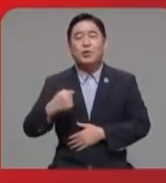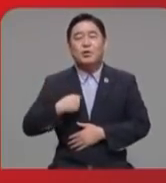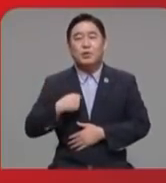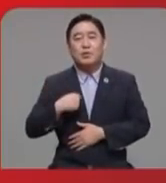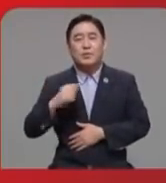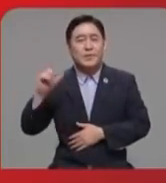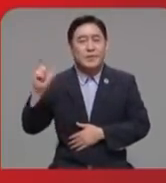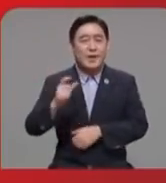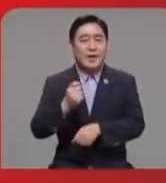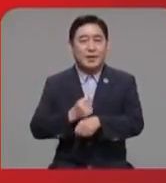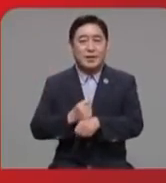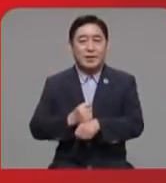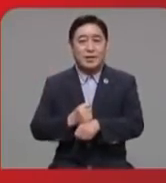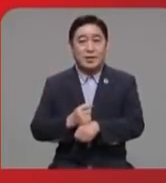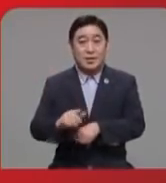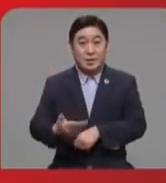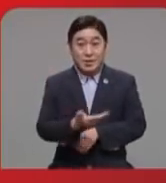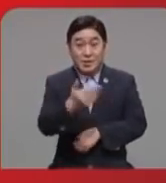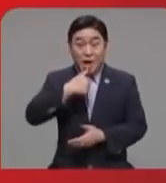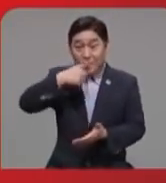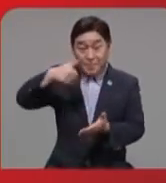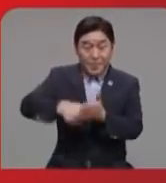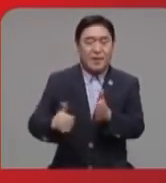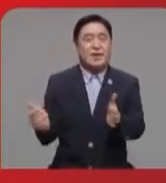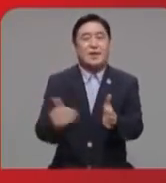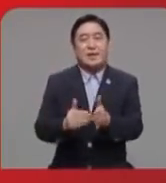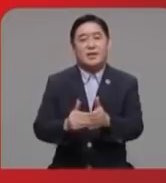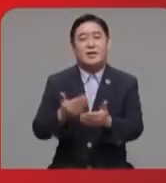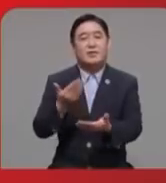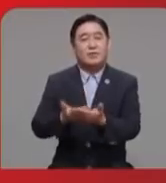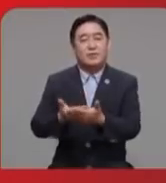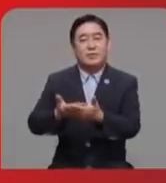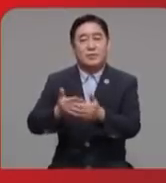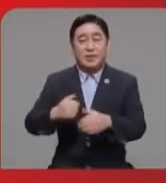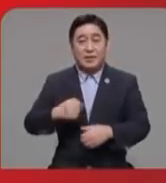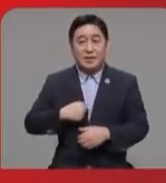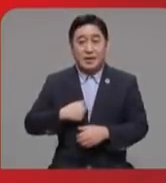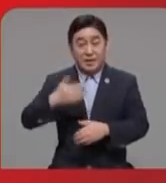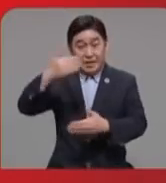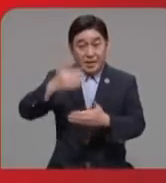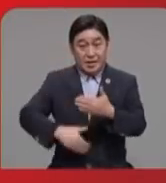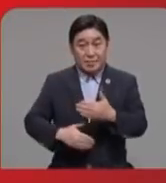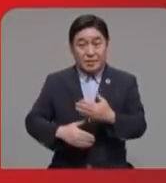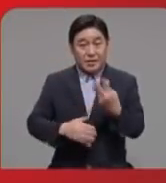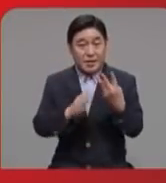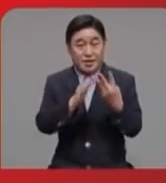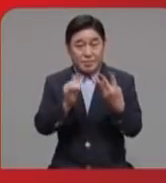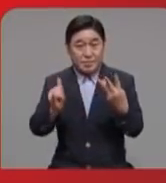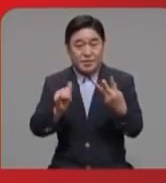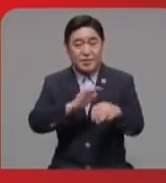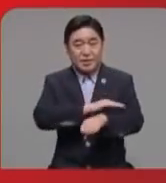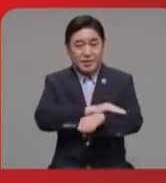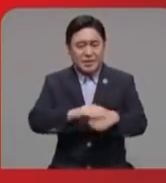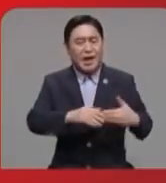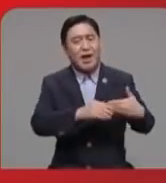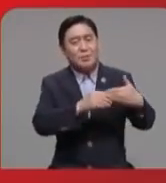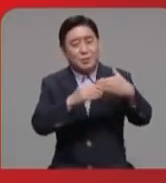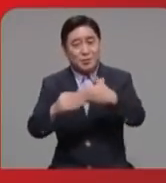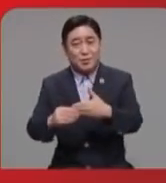여러분의 한 표로 확실히 매듭지어 주시기 바랍니다. 제가 나머지 새 후보님들 잘